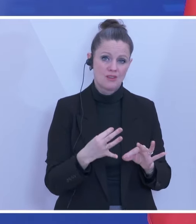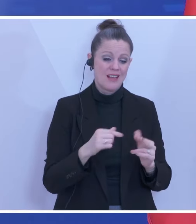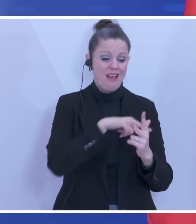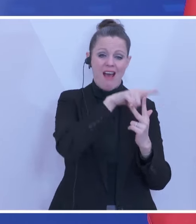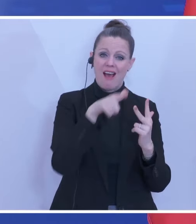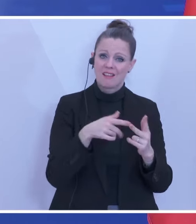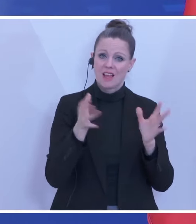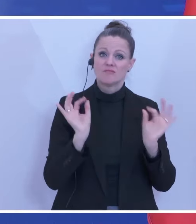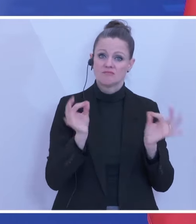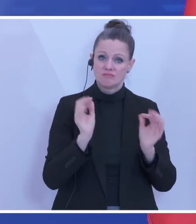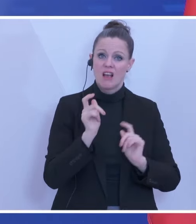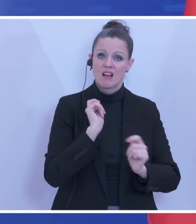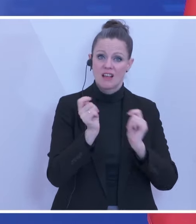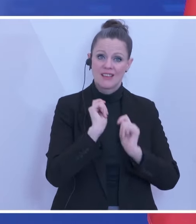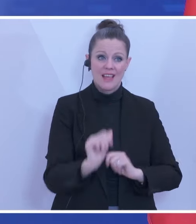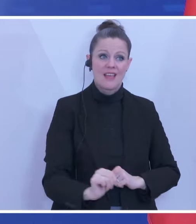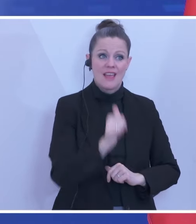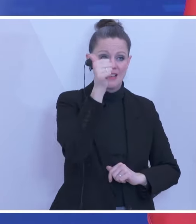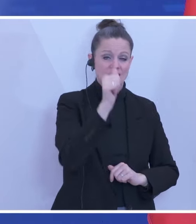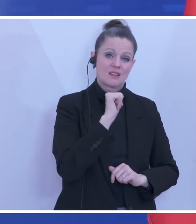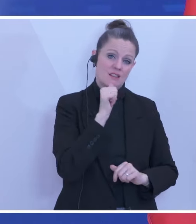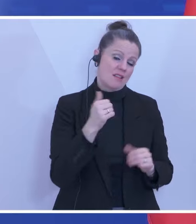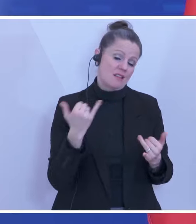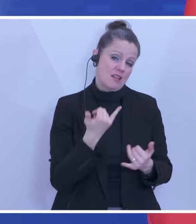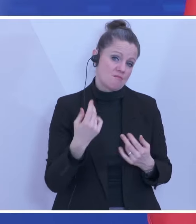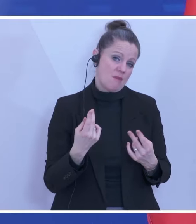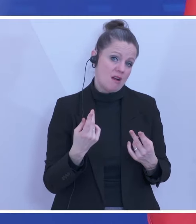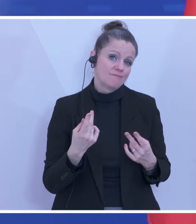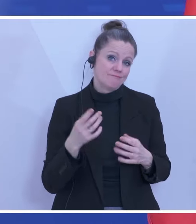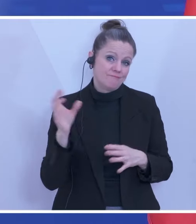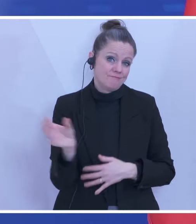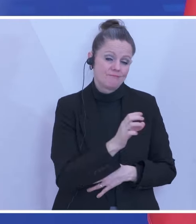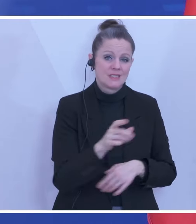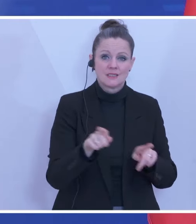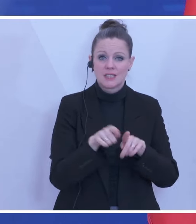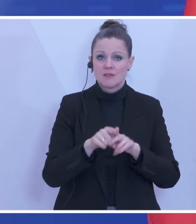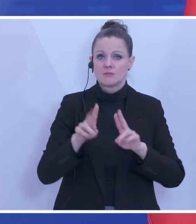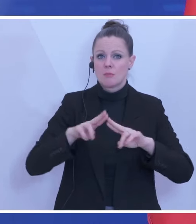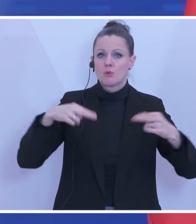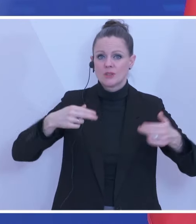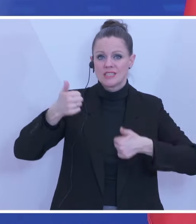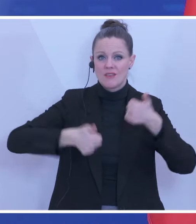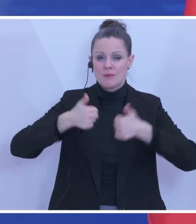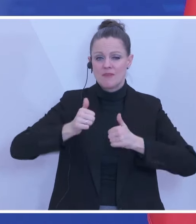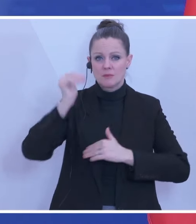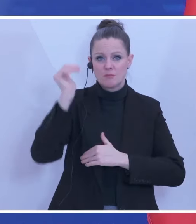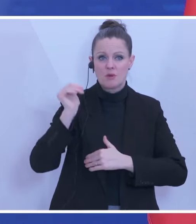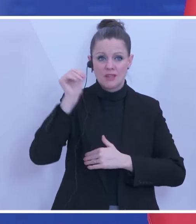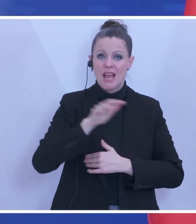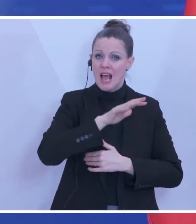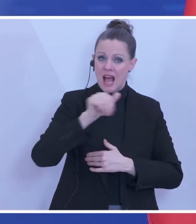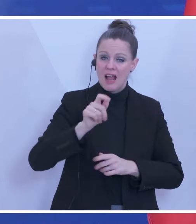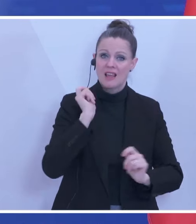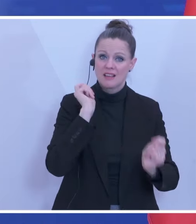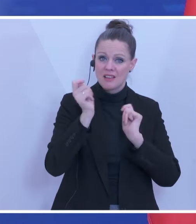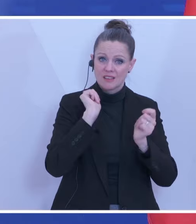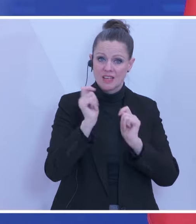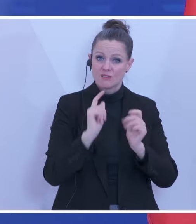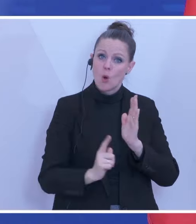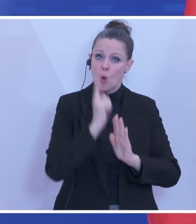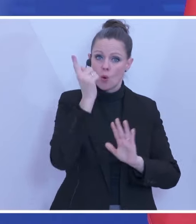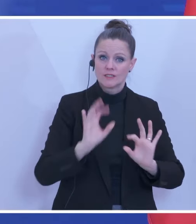Kandidaten. Nicht immer kommt der Erstgereite dran. Wir haben die gleiche Situation bei der Bundeswettbewerbsbehörde gehabt. Wichtig ist, dass alle gereihten Kandidaten auch höchst